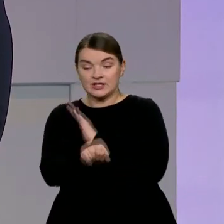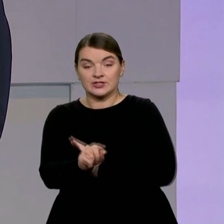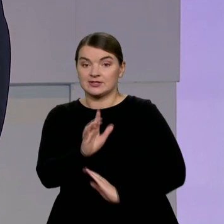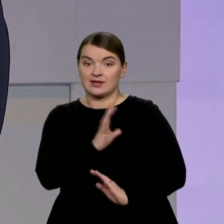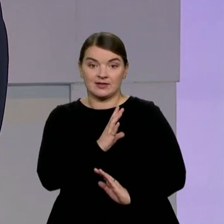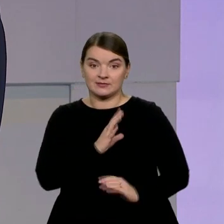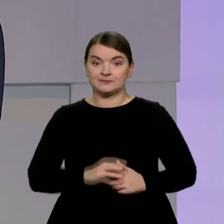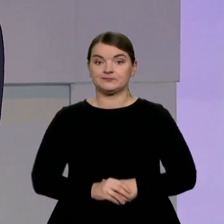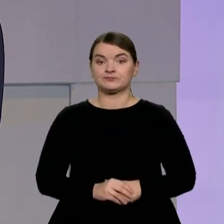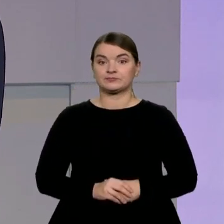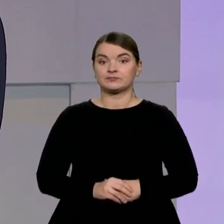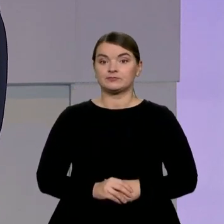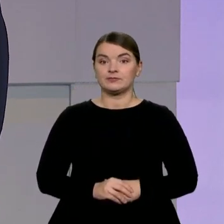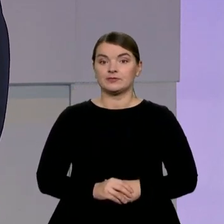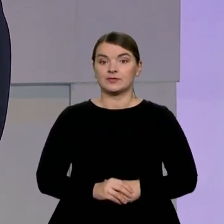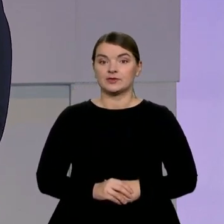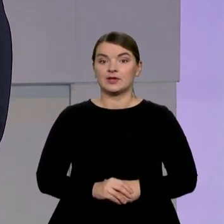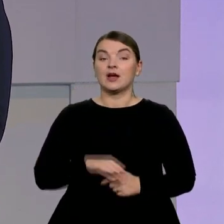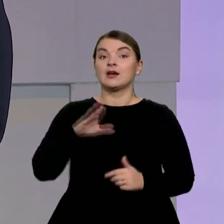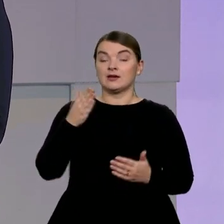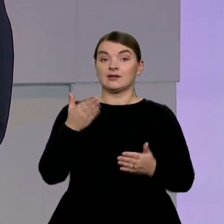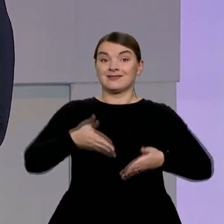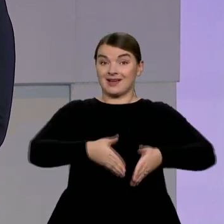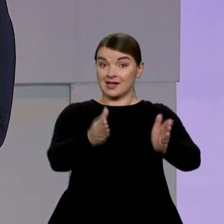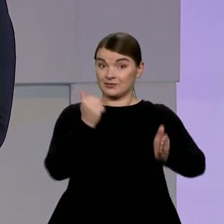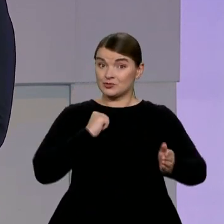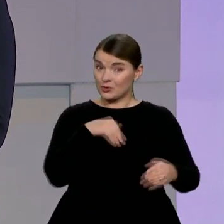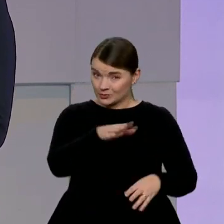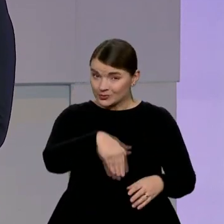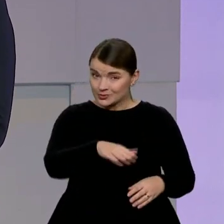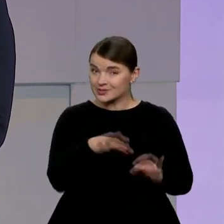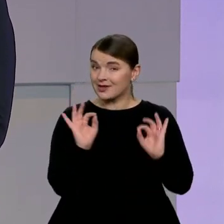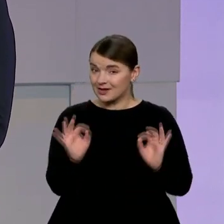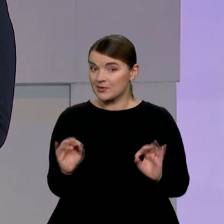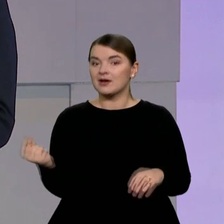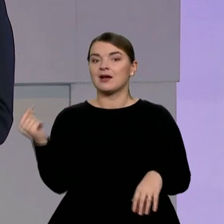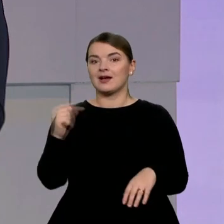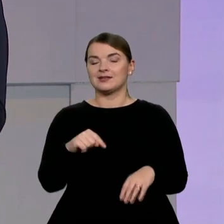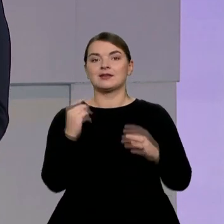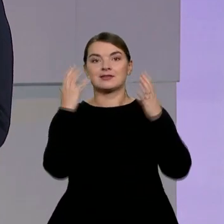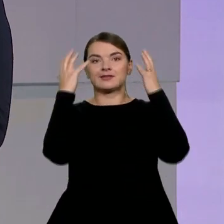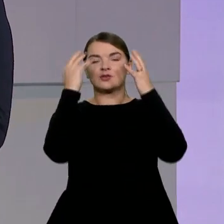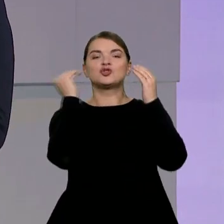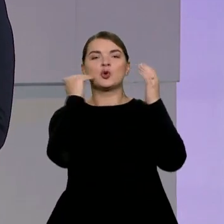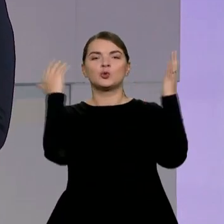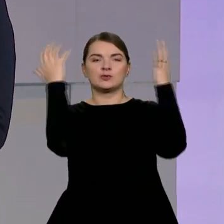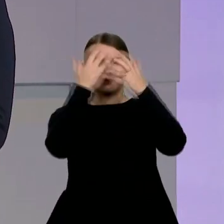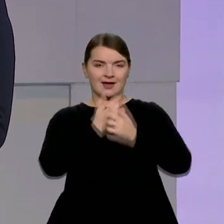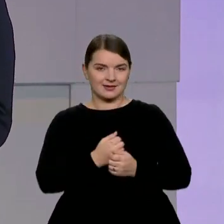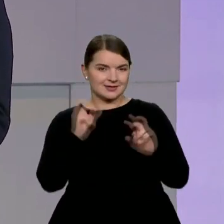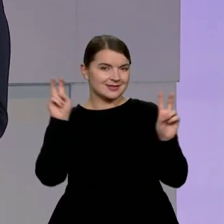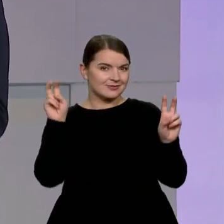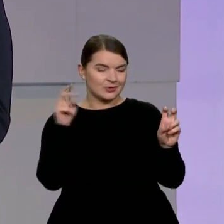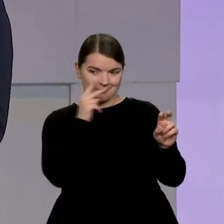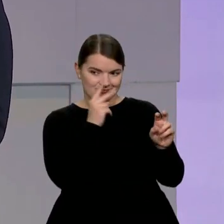norite pažiūrėti, ar tikrai bulvare nėra žmonių, tai pabandykite ateiti į Šiaulių naktis, tai vargiai prarasite